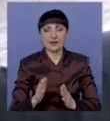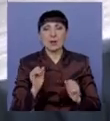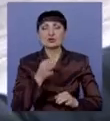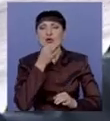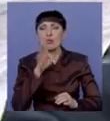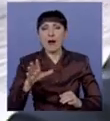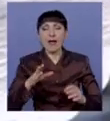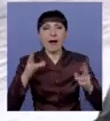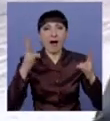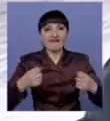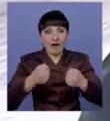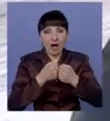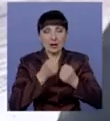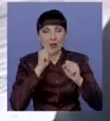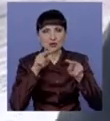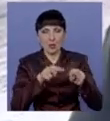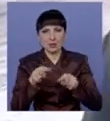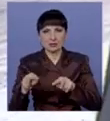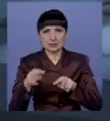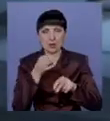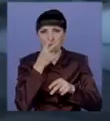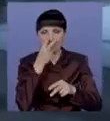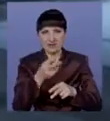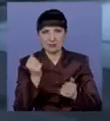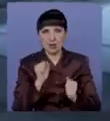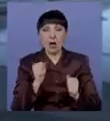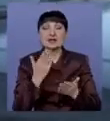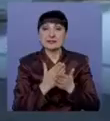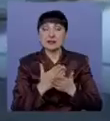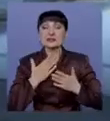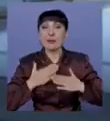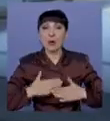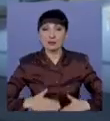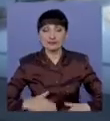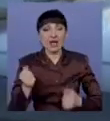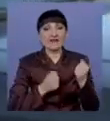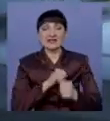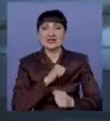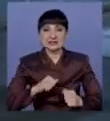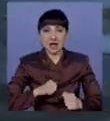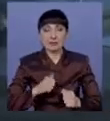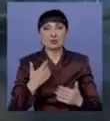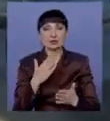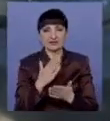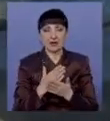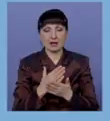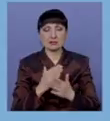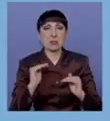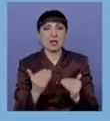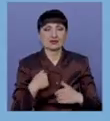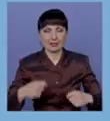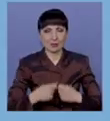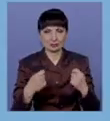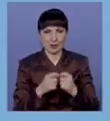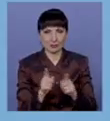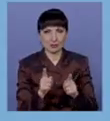аварию отследить, любое правонарушение. Стало более спокойно. Водитель, сам являюсь водителем, стал меньше нарушать.